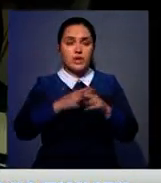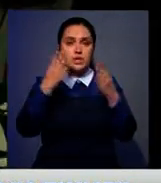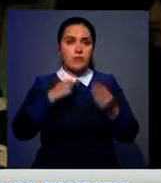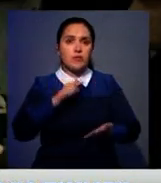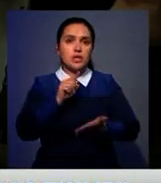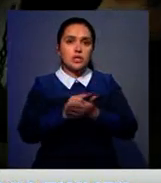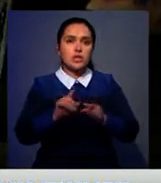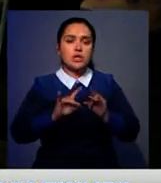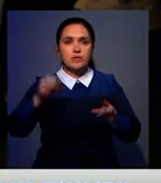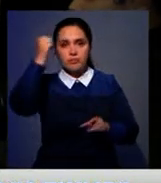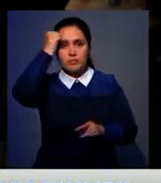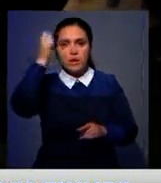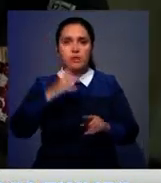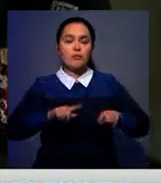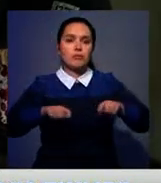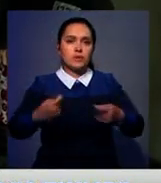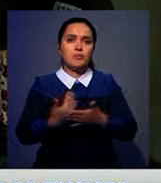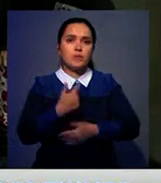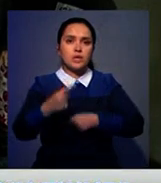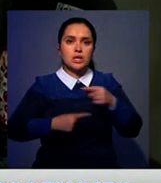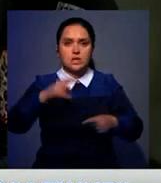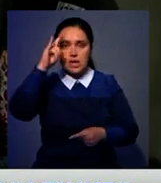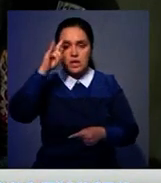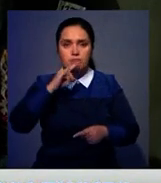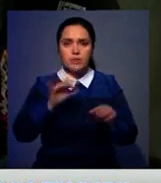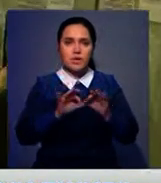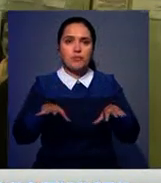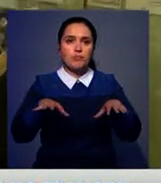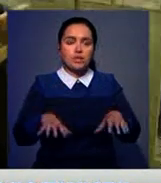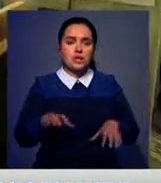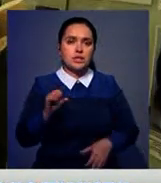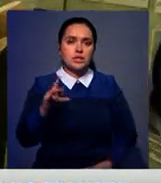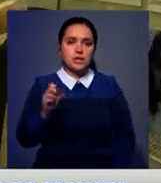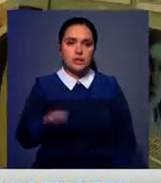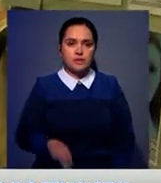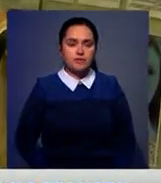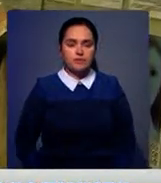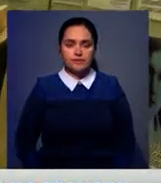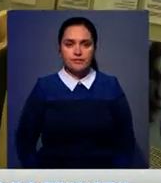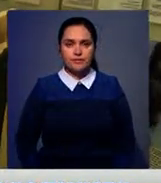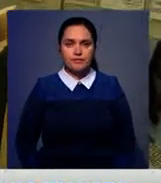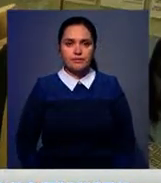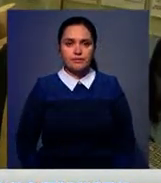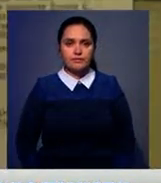о памяти, которую обязаны передать новым поколениям казахстанцев, отметила председатель Сената.